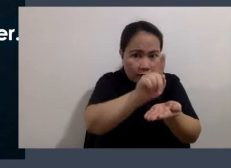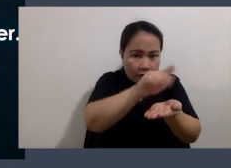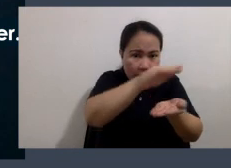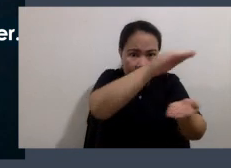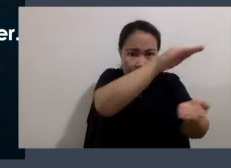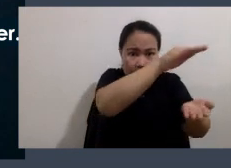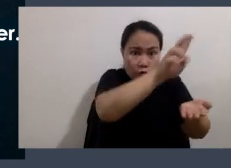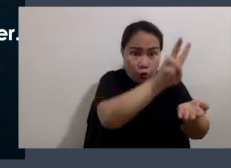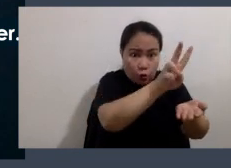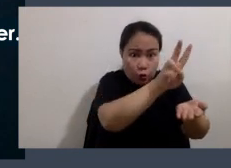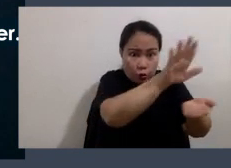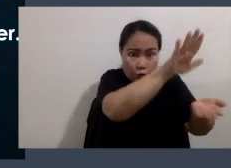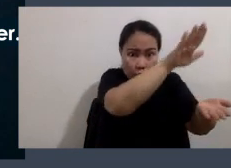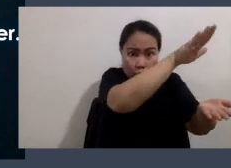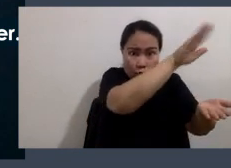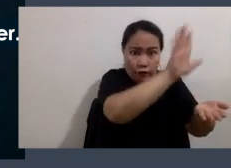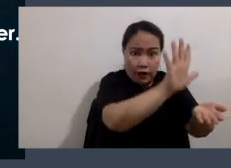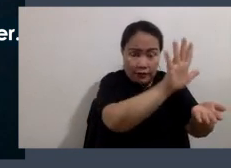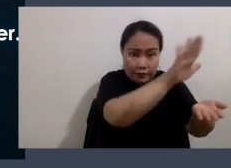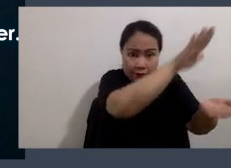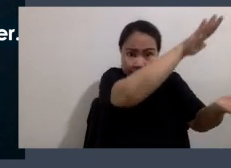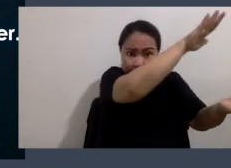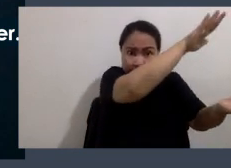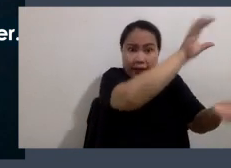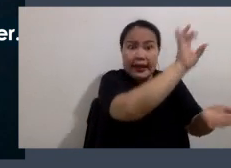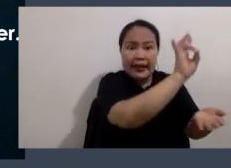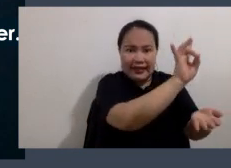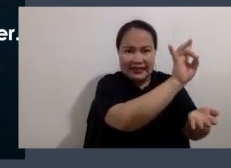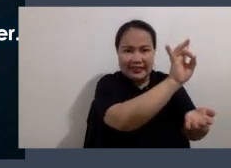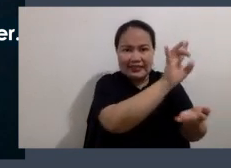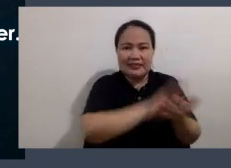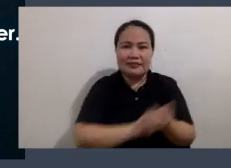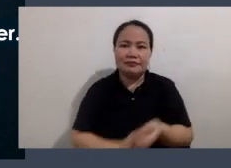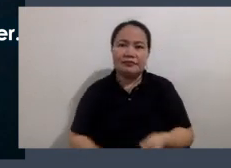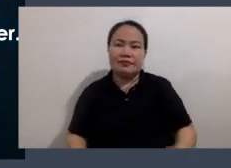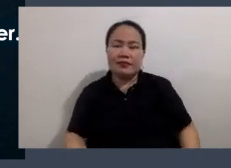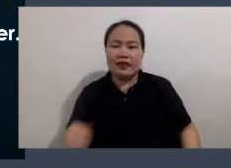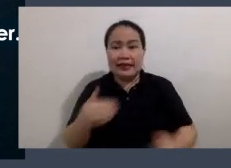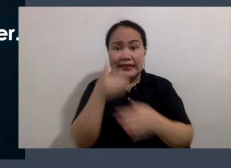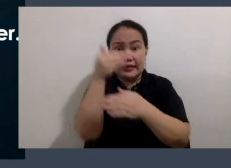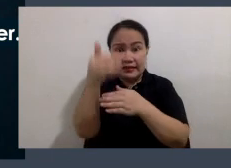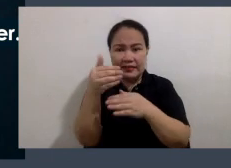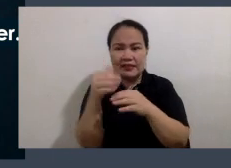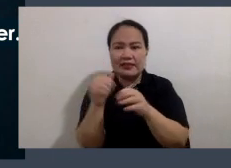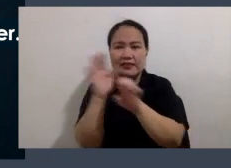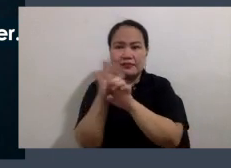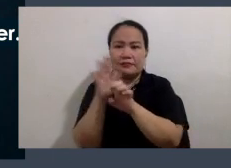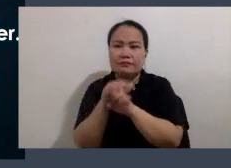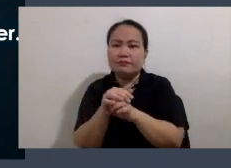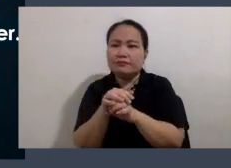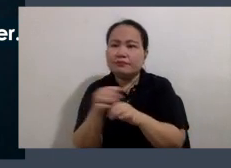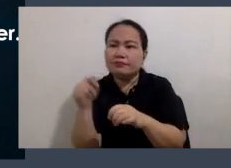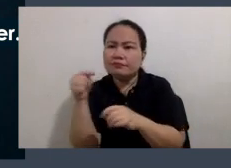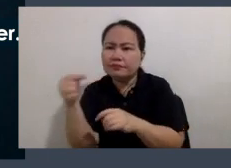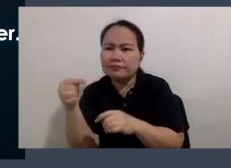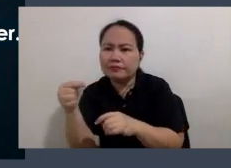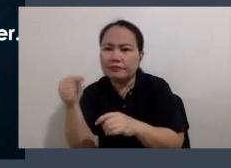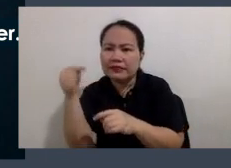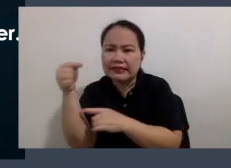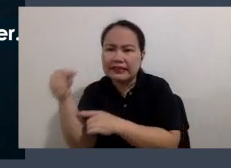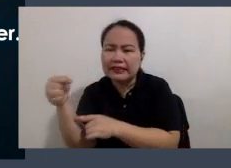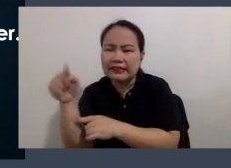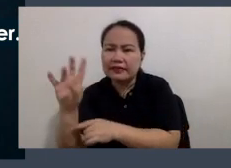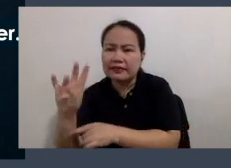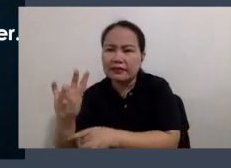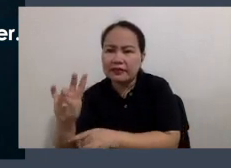integer ang nasa left. Next. So, ano ang pinakamababa rito? So, negative integers,